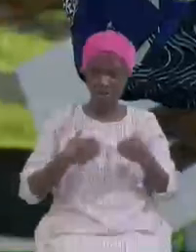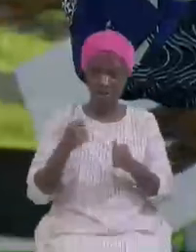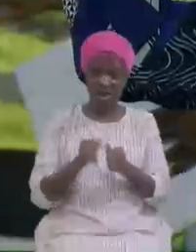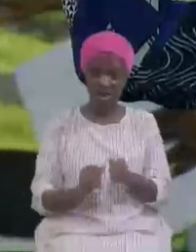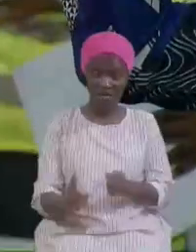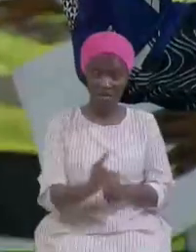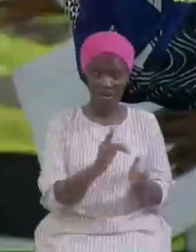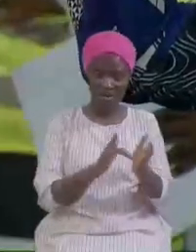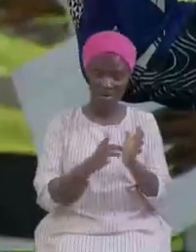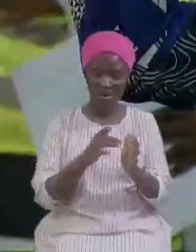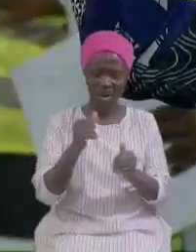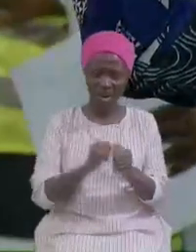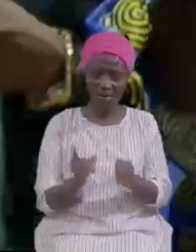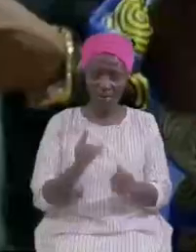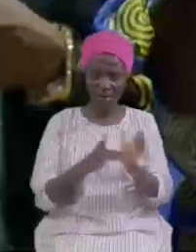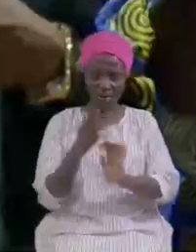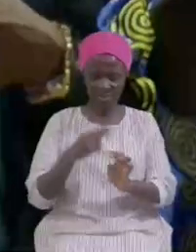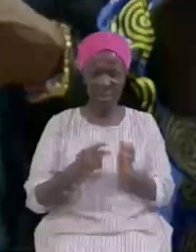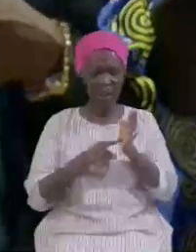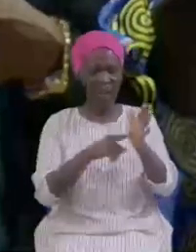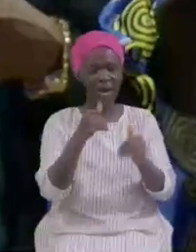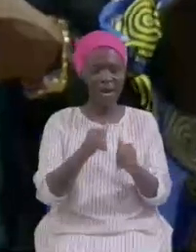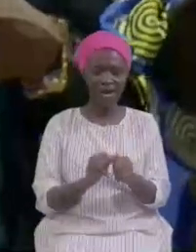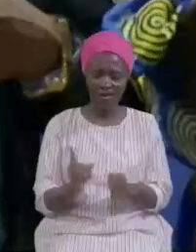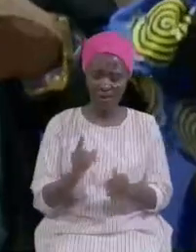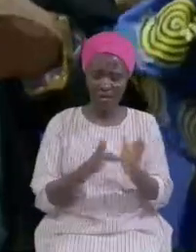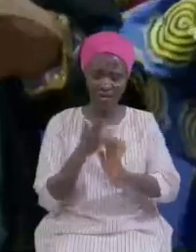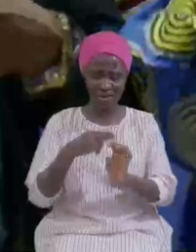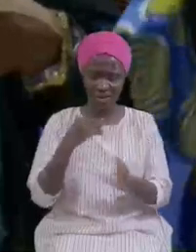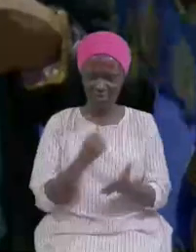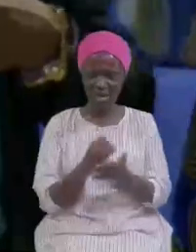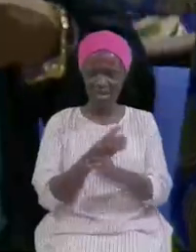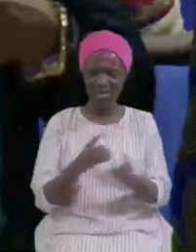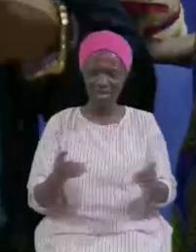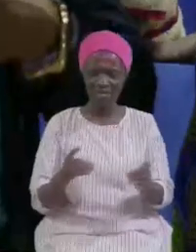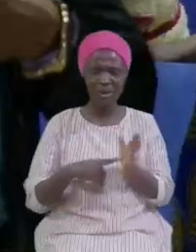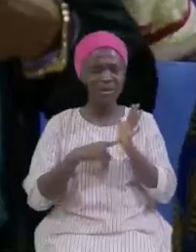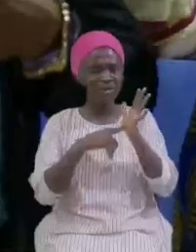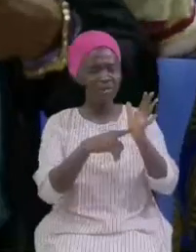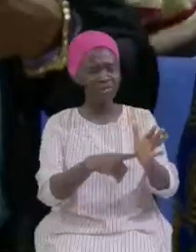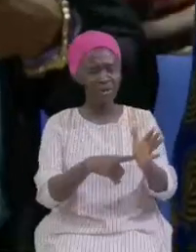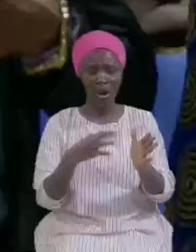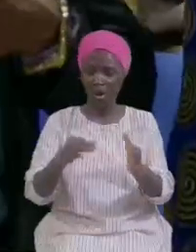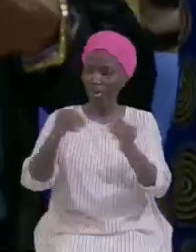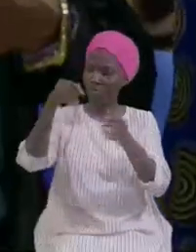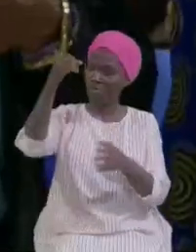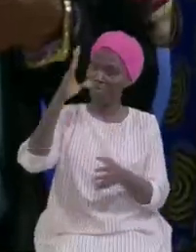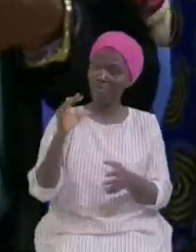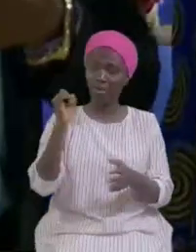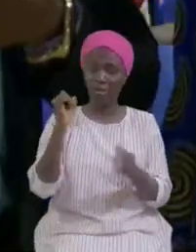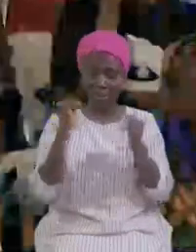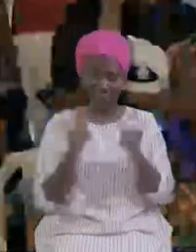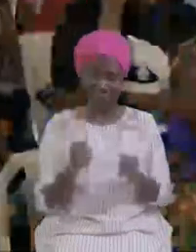partout, la manifestation partout, la délivrance, démonstration de la puissance de